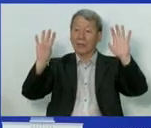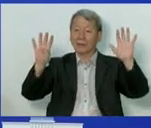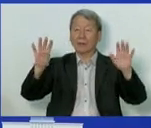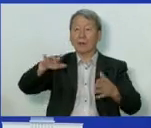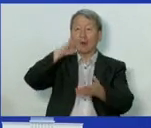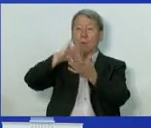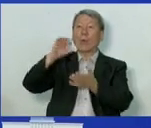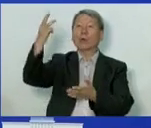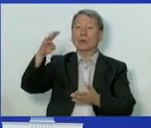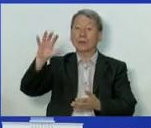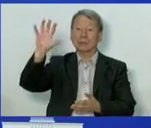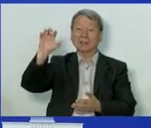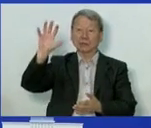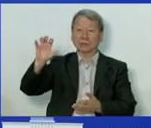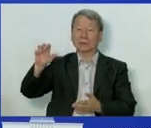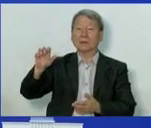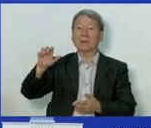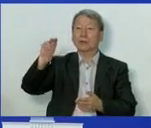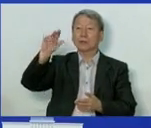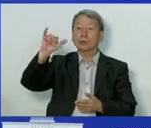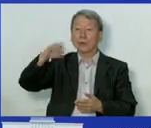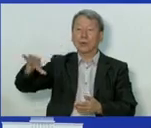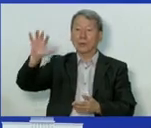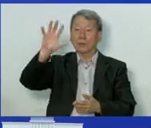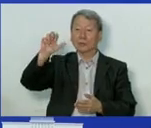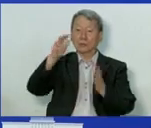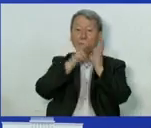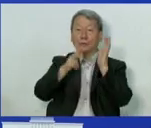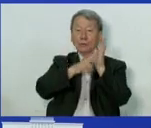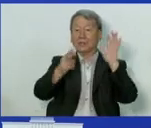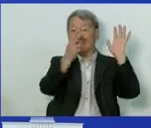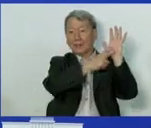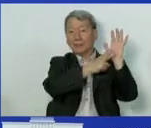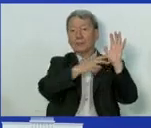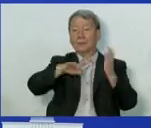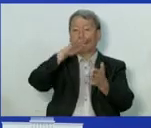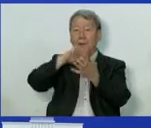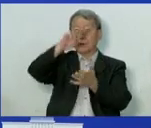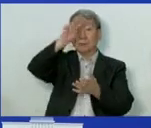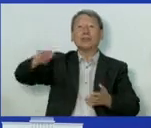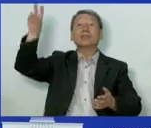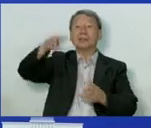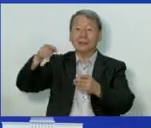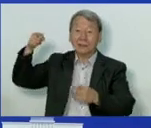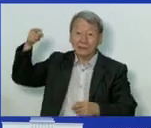429, город Ош 500, Чуйская область 587, город